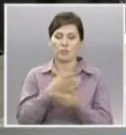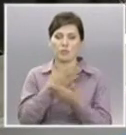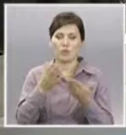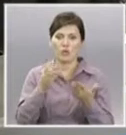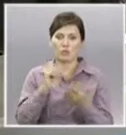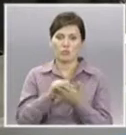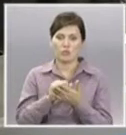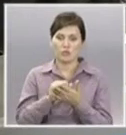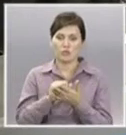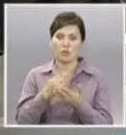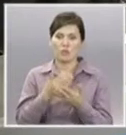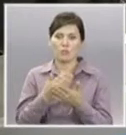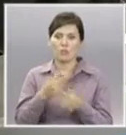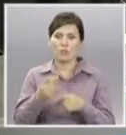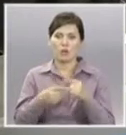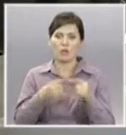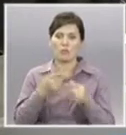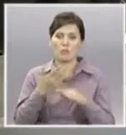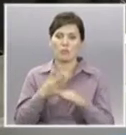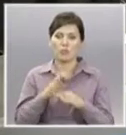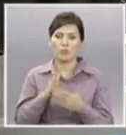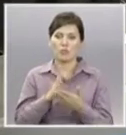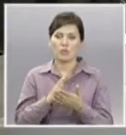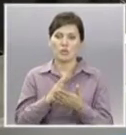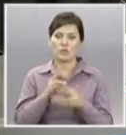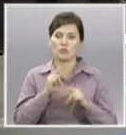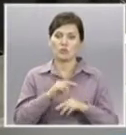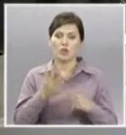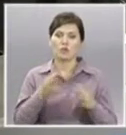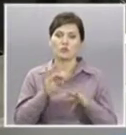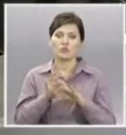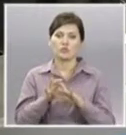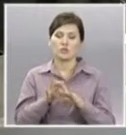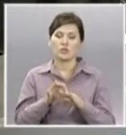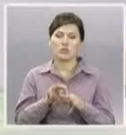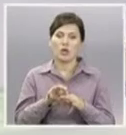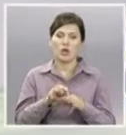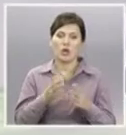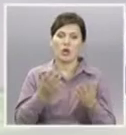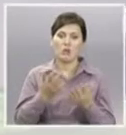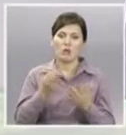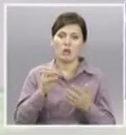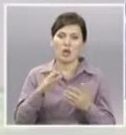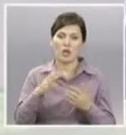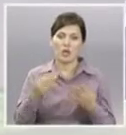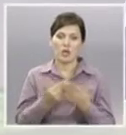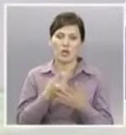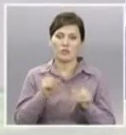құжаттама бөліміне келсек, бұл жерде жұмыстар қалай жүріп жатыр? Мұрағатымыз қаншалықты жаңарып